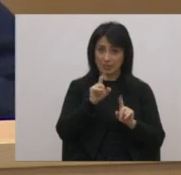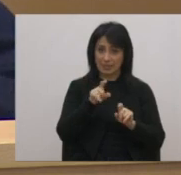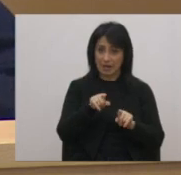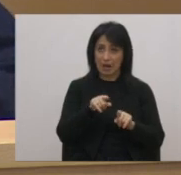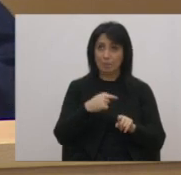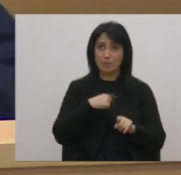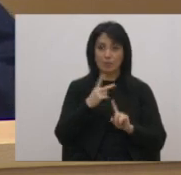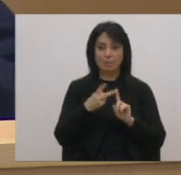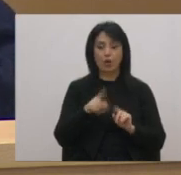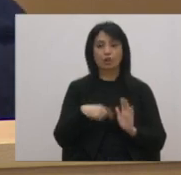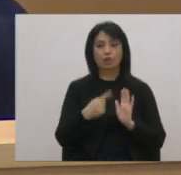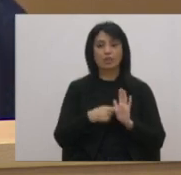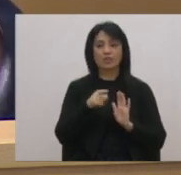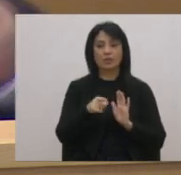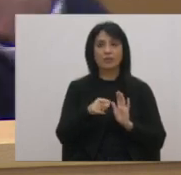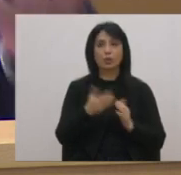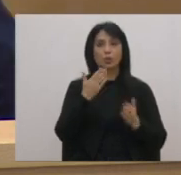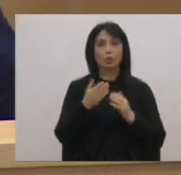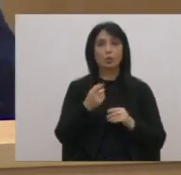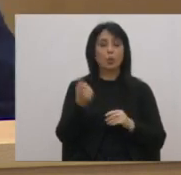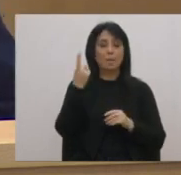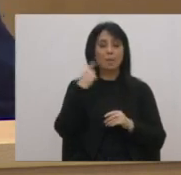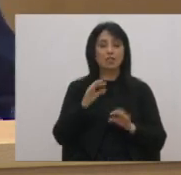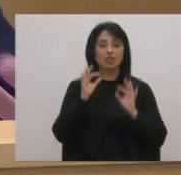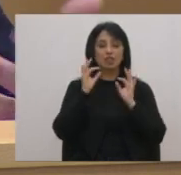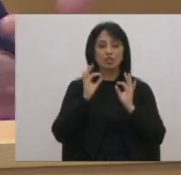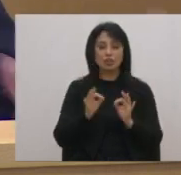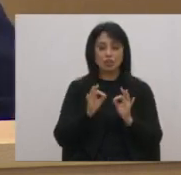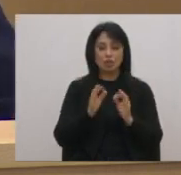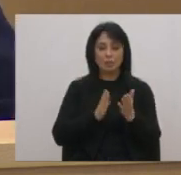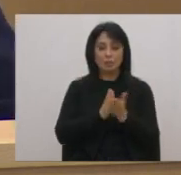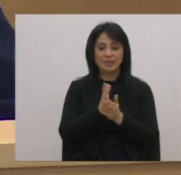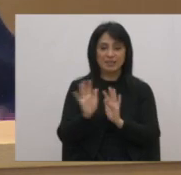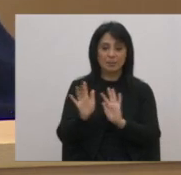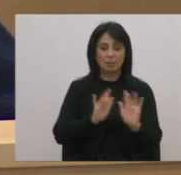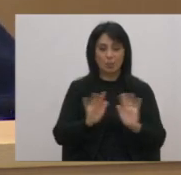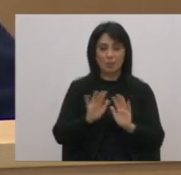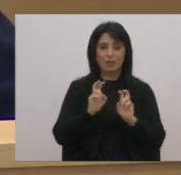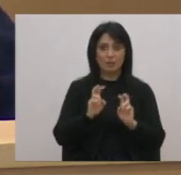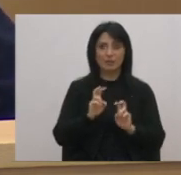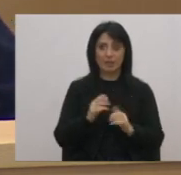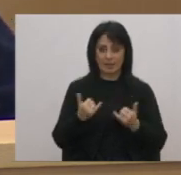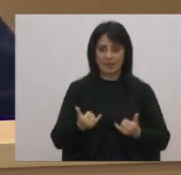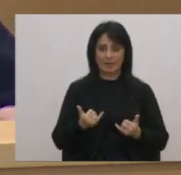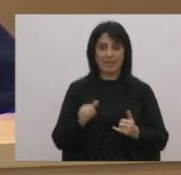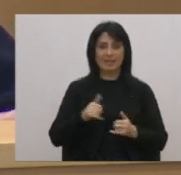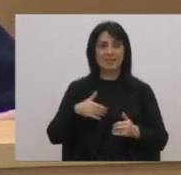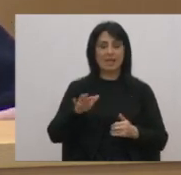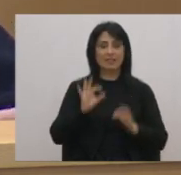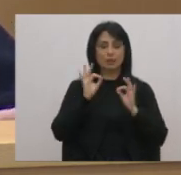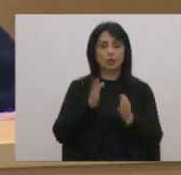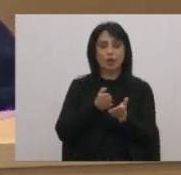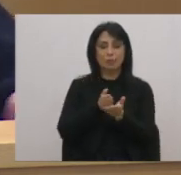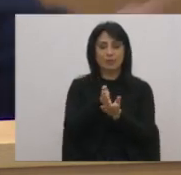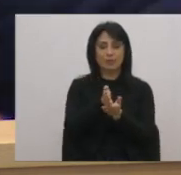მაშინ ჩემი მეორე შეკითხვაც ეგ არის, რომ თუ მაშინ მიზანშეწონილობის პრინციპით მოქმედებდით, აი დღეს წავიდა ეს